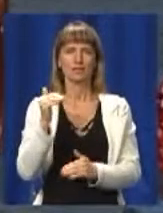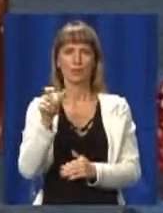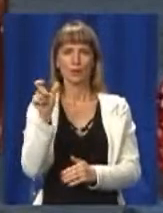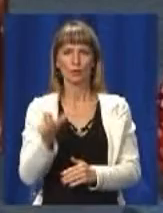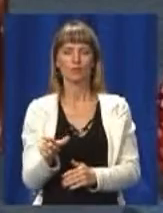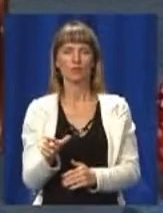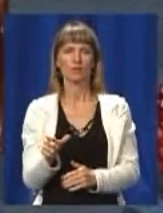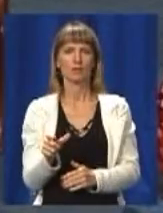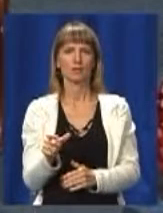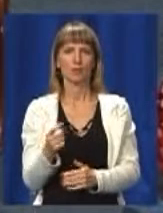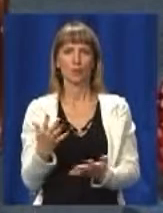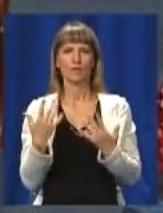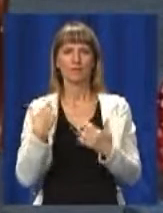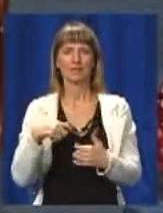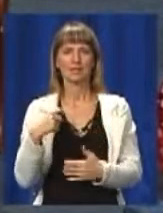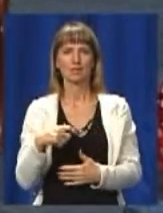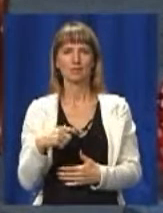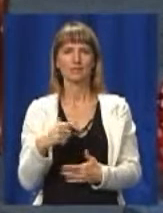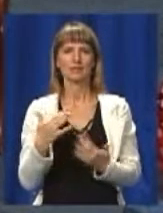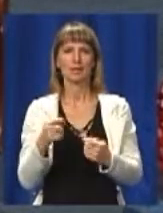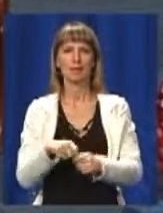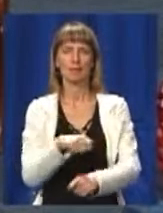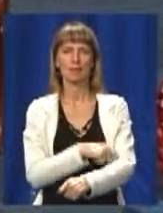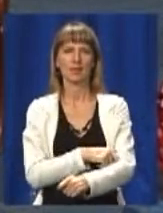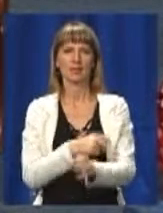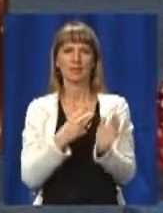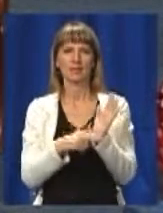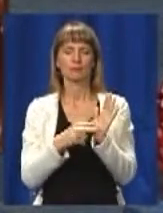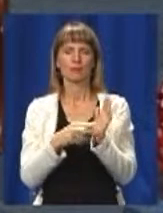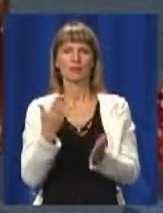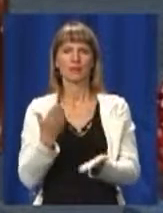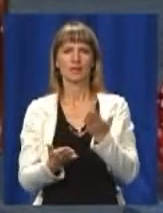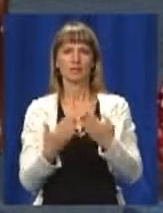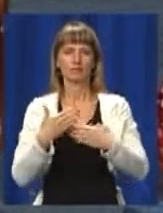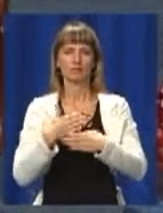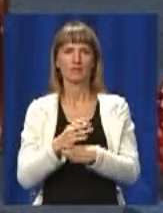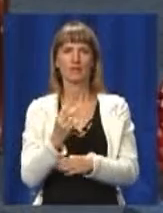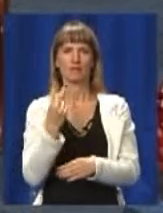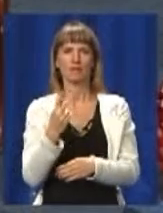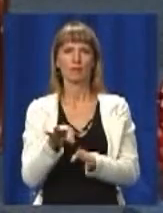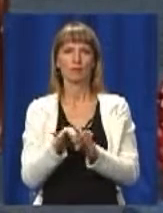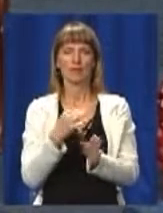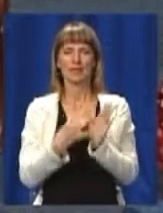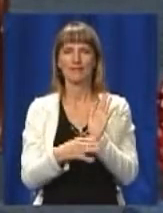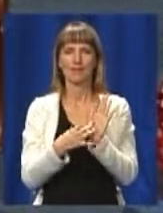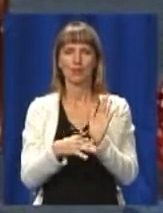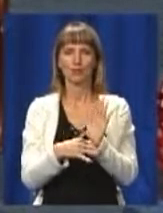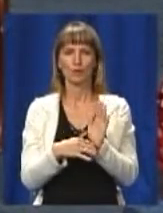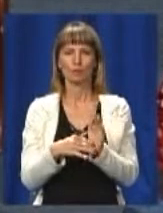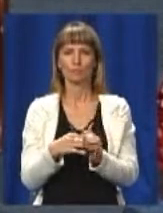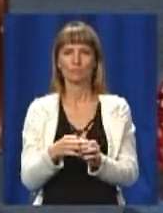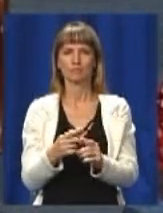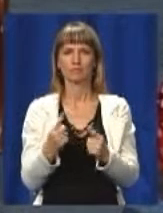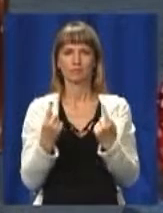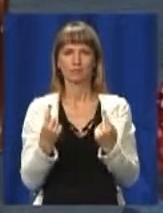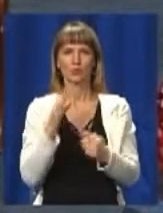людина, то в принципі, да, уяви собі, там скільки, 1,80 м, якщо розділити на два, виходить 90. Ого-го, який